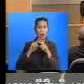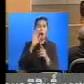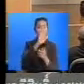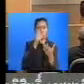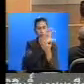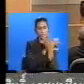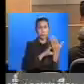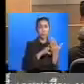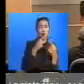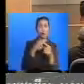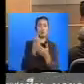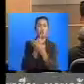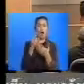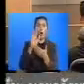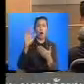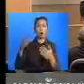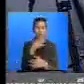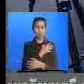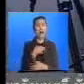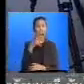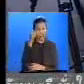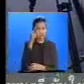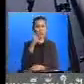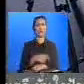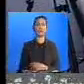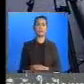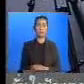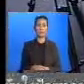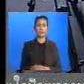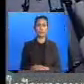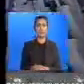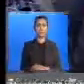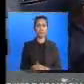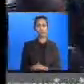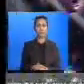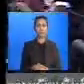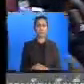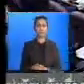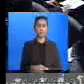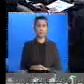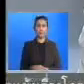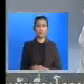ต่างประเทศต่างเข้าใจมาตรการของไทยเป็นอย่างดี